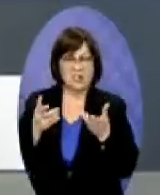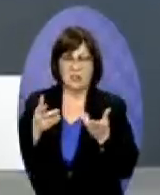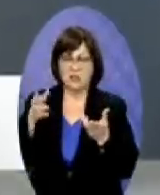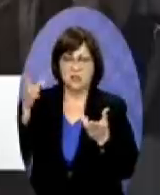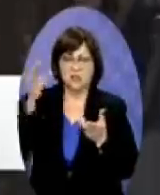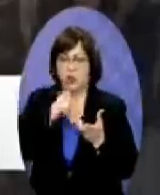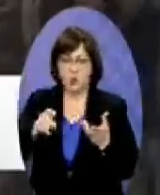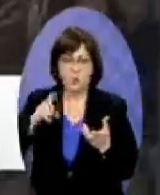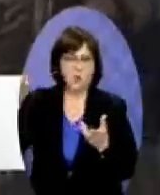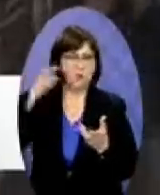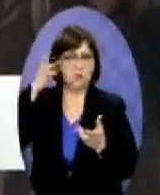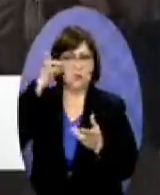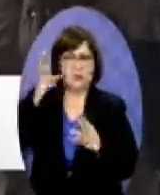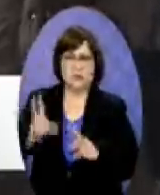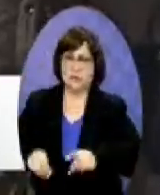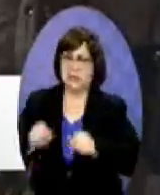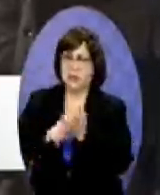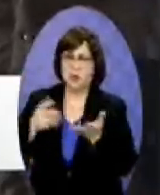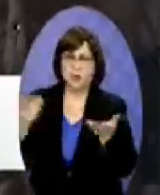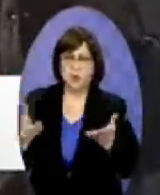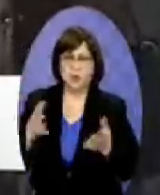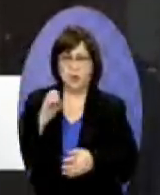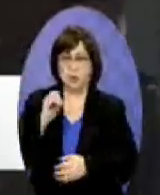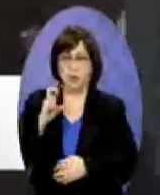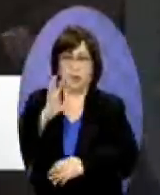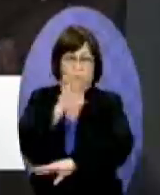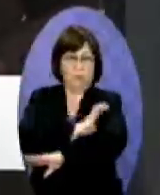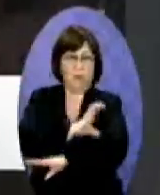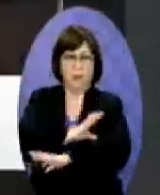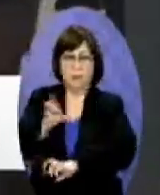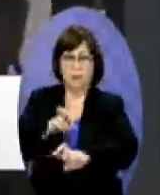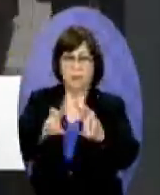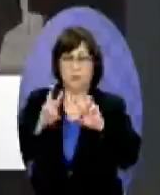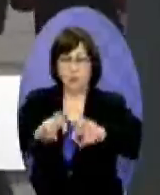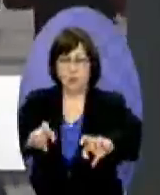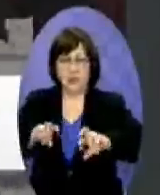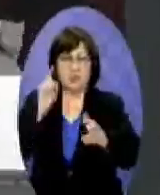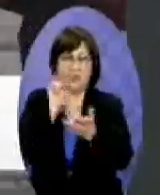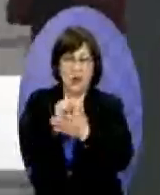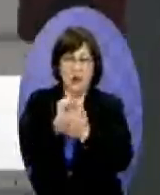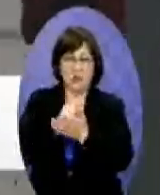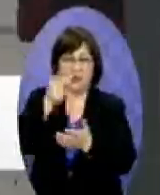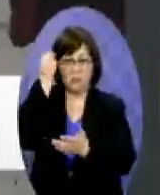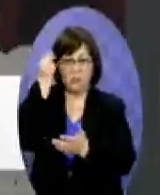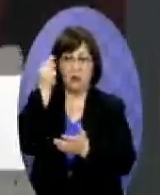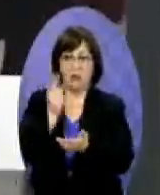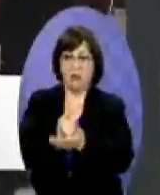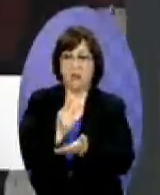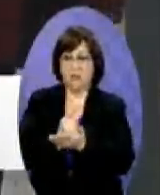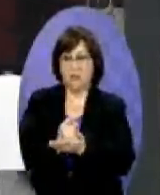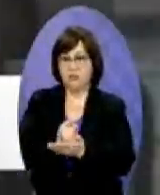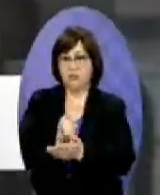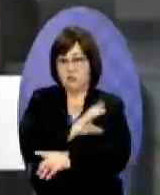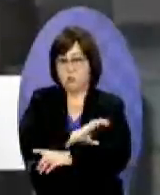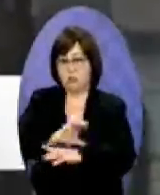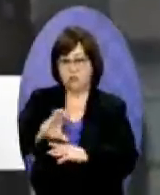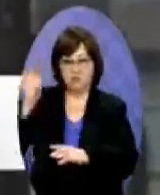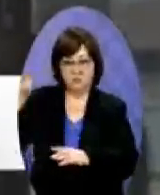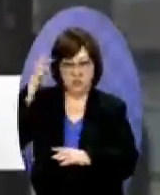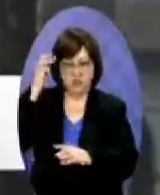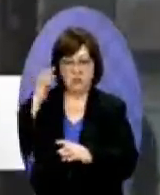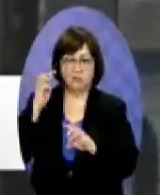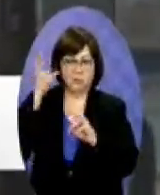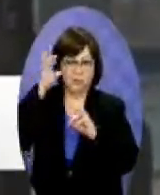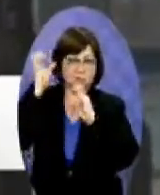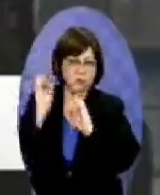уулзаад явж байхад бол бизнес судлал гэдэг энэ хичээлийг бол заавал судлах хичээлийн жагсаалтанд оруулахд буруудах зүйлгүй гэсэн ийм байр суурьч бас зарим нь хэлжсэн. За зарим